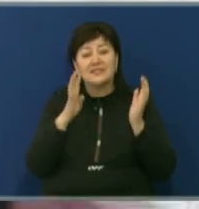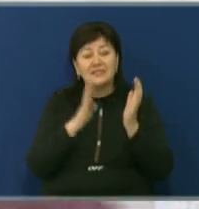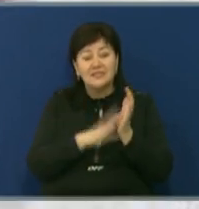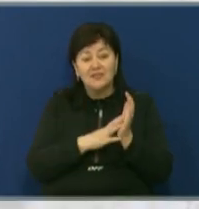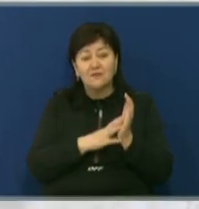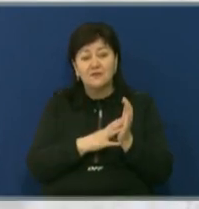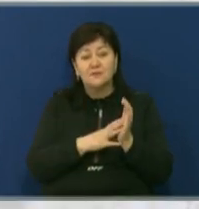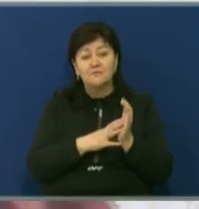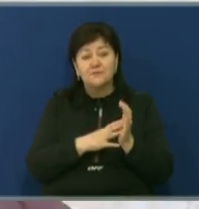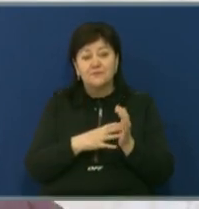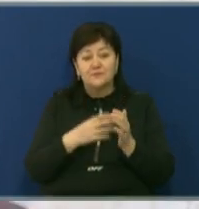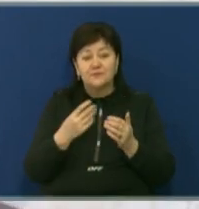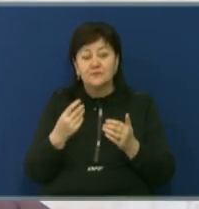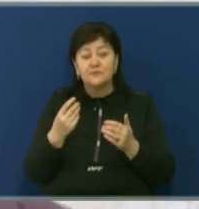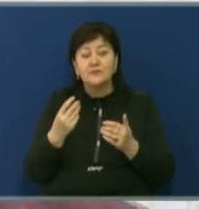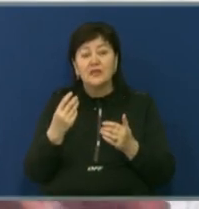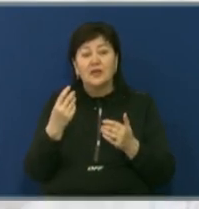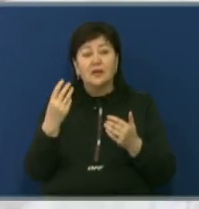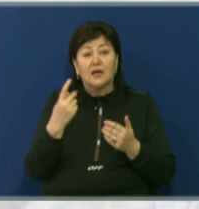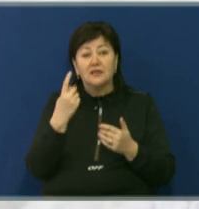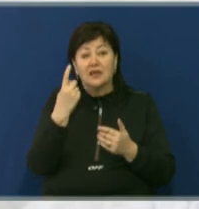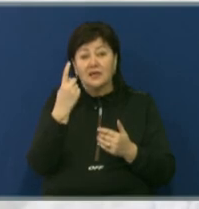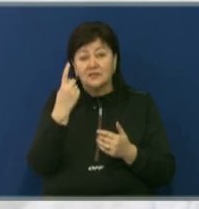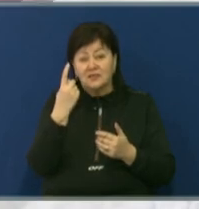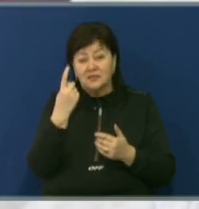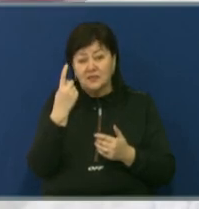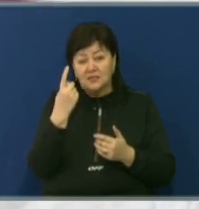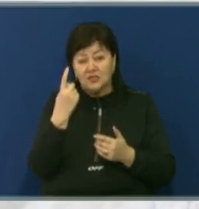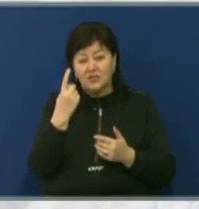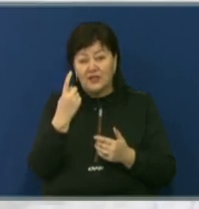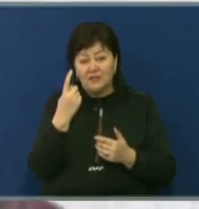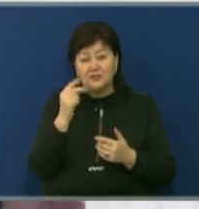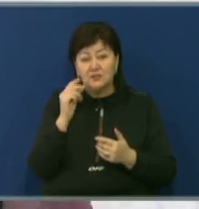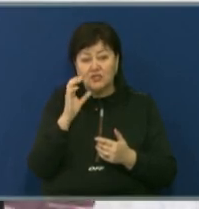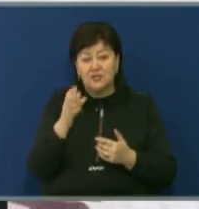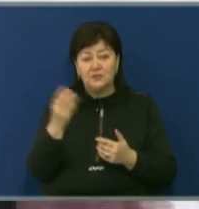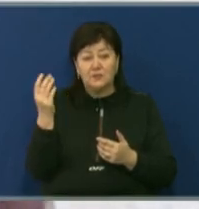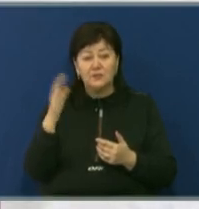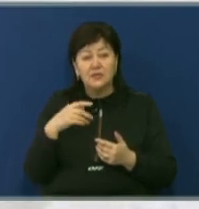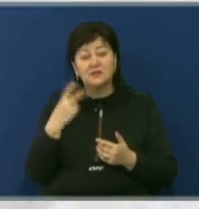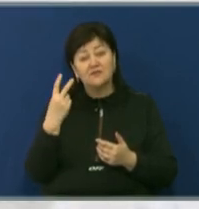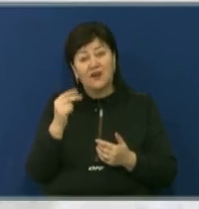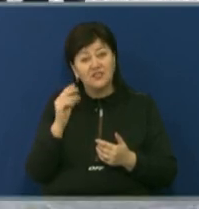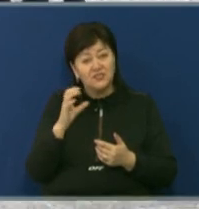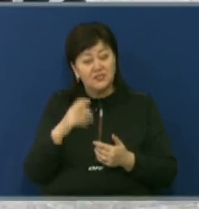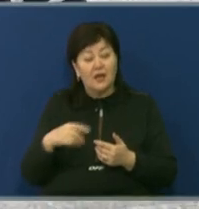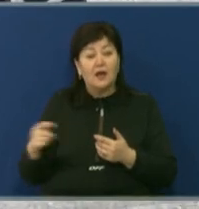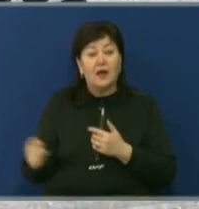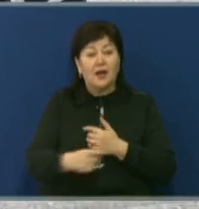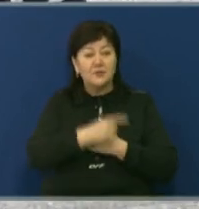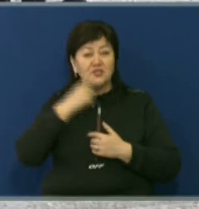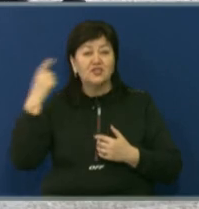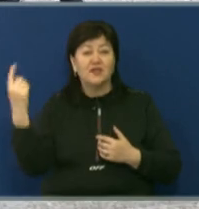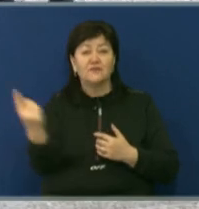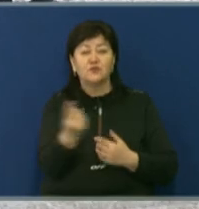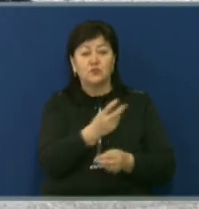автобус 12-ші саяшайға барады, одан кейін ұрсуға соғады. Содан кейін бүкіл шығыс кентін айналып барып қана қалаға барады. Тұрғындардың